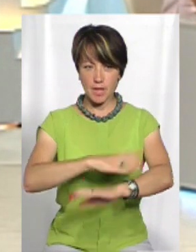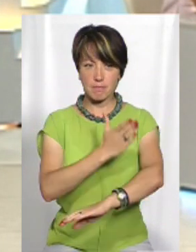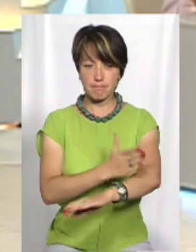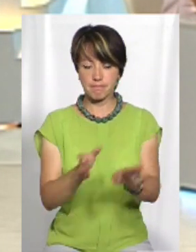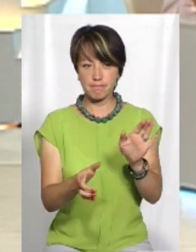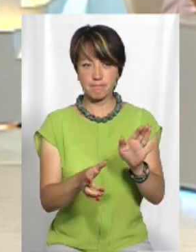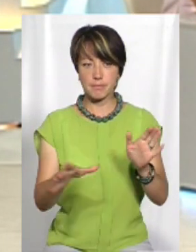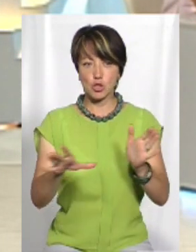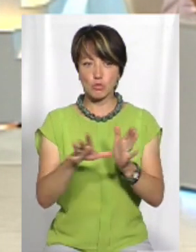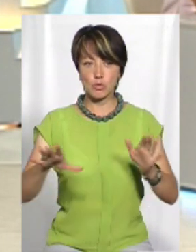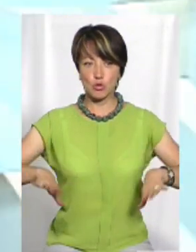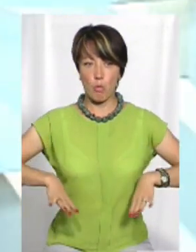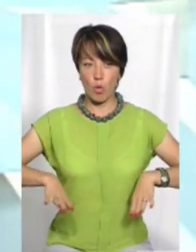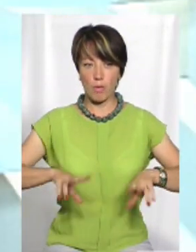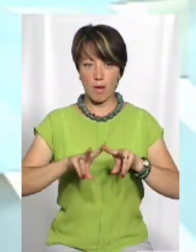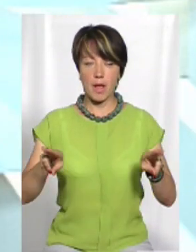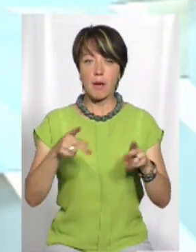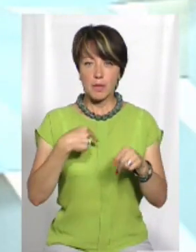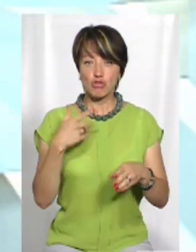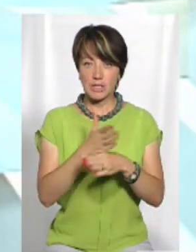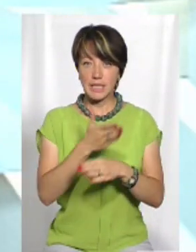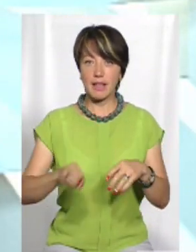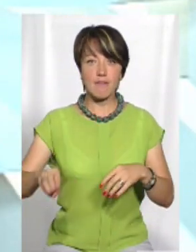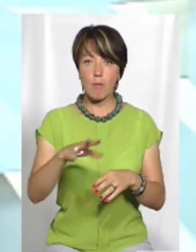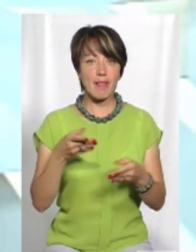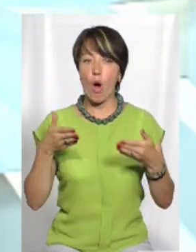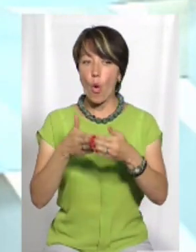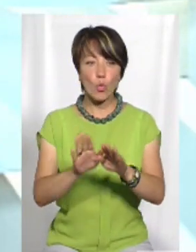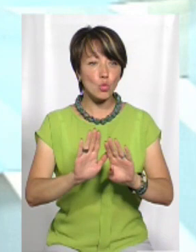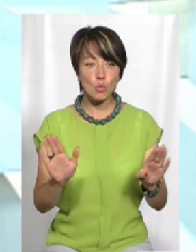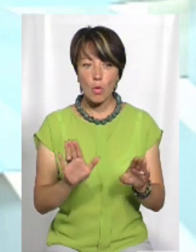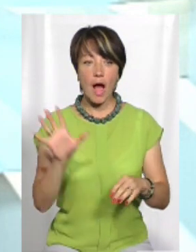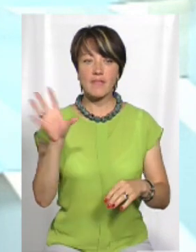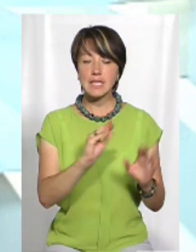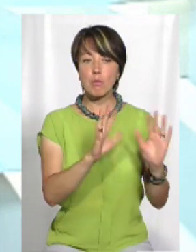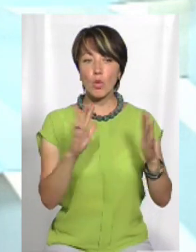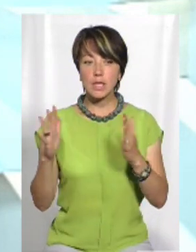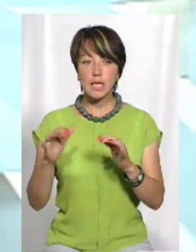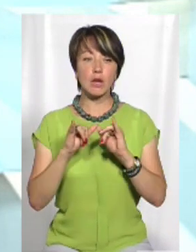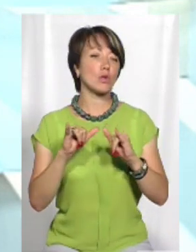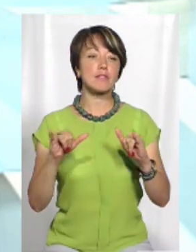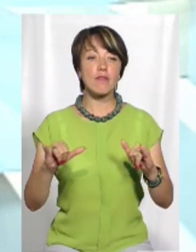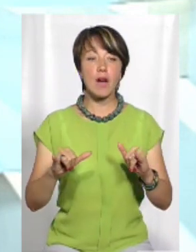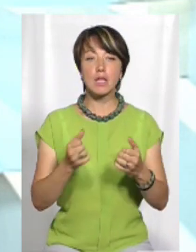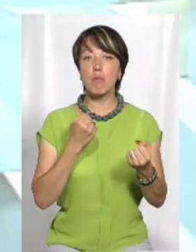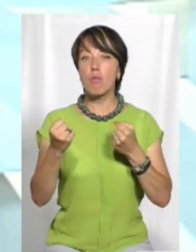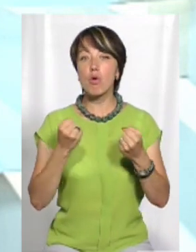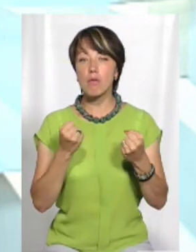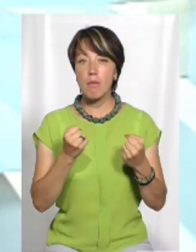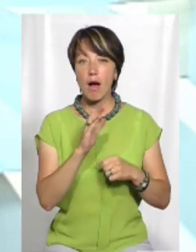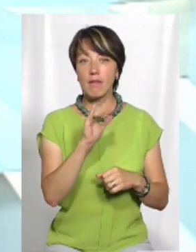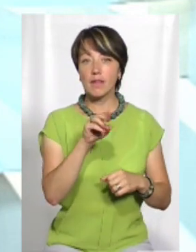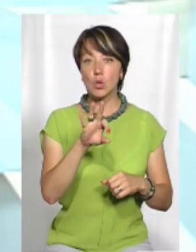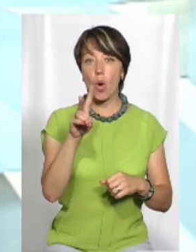підтверджують те, що тут ми були частиною Європи, і при тому не якимось там закутком, а всі події, які розвивалися, і боротьба Вітовта